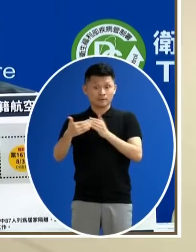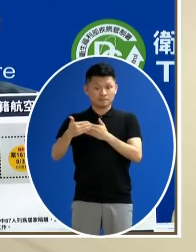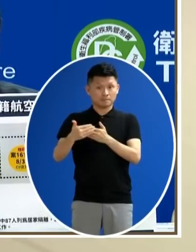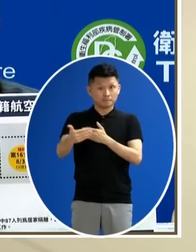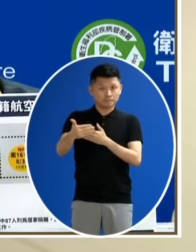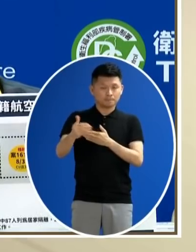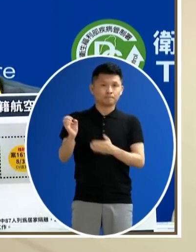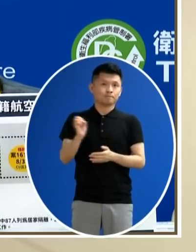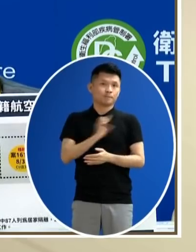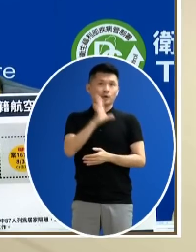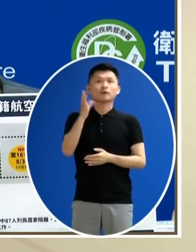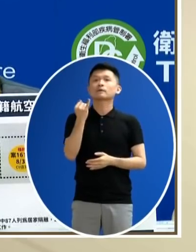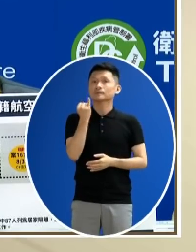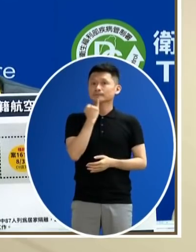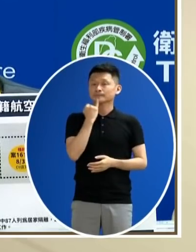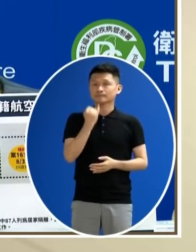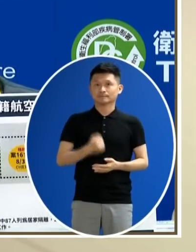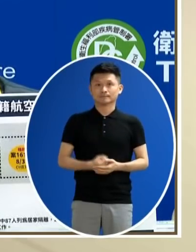早的解隔。